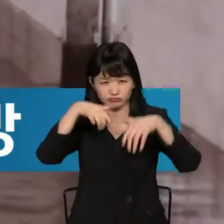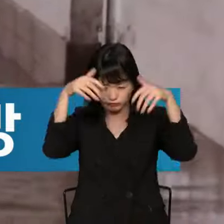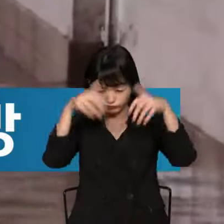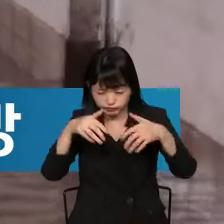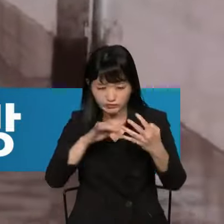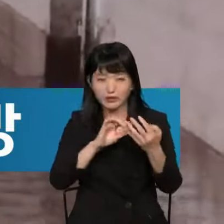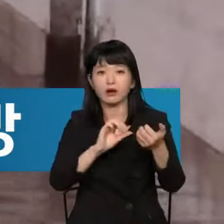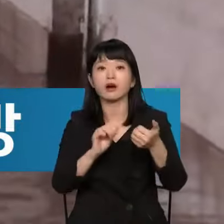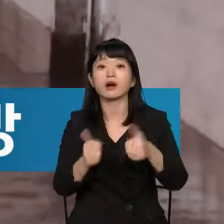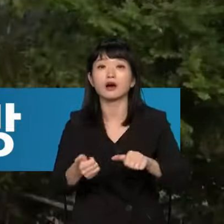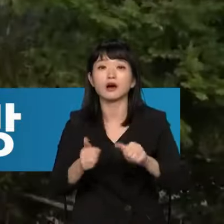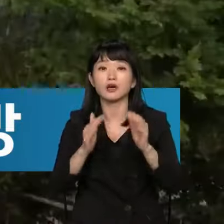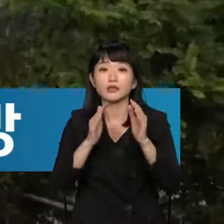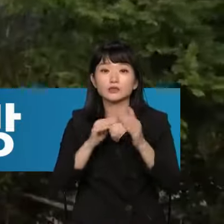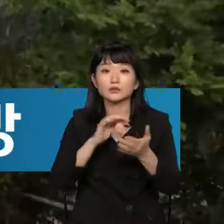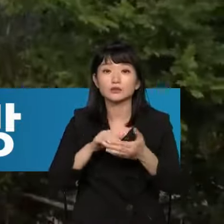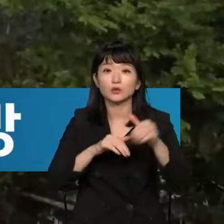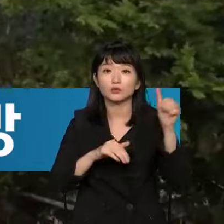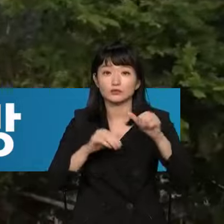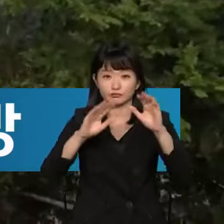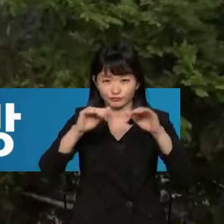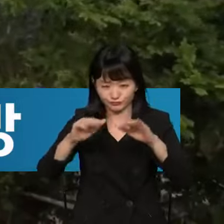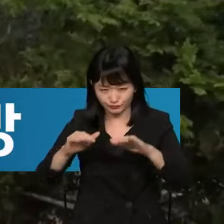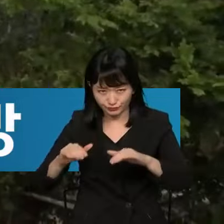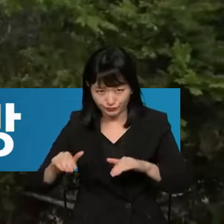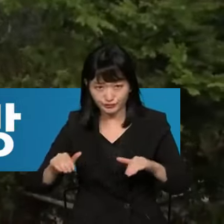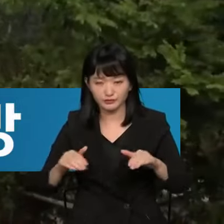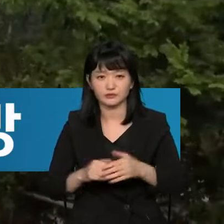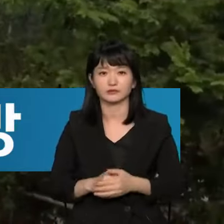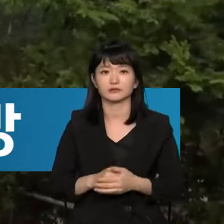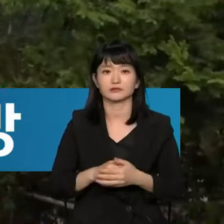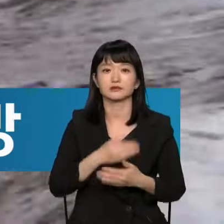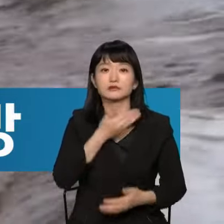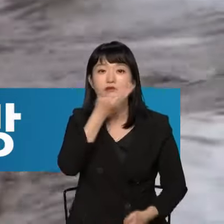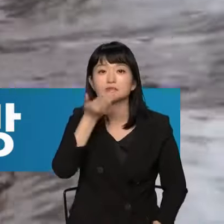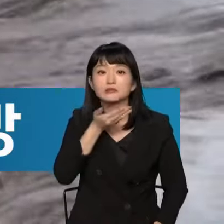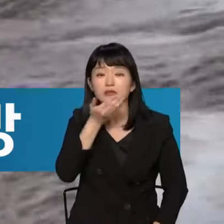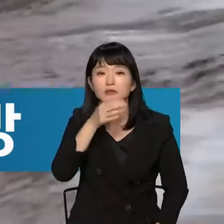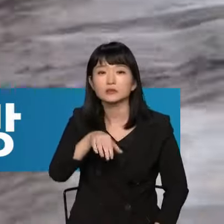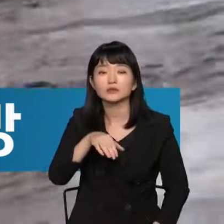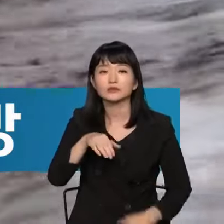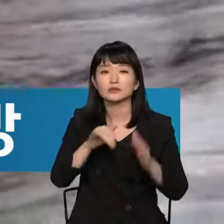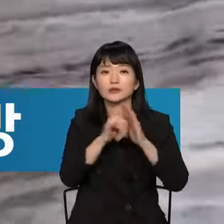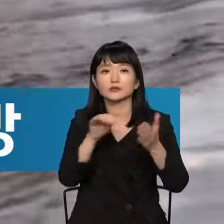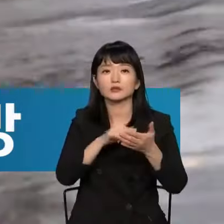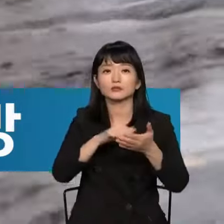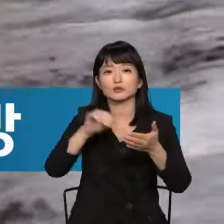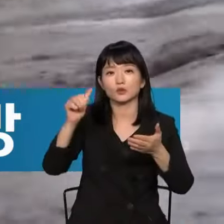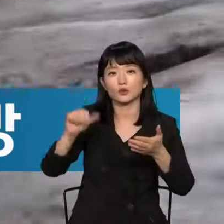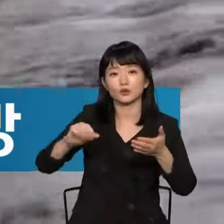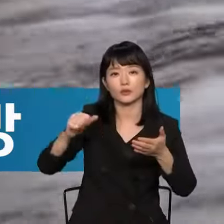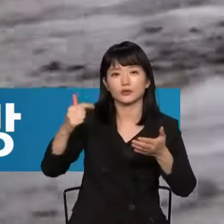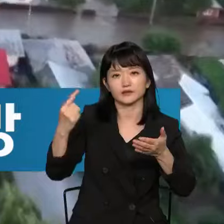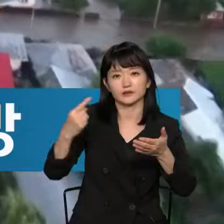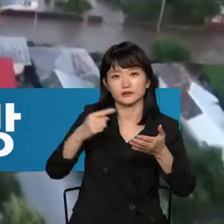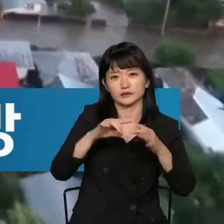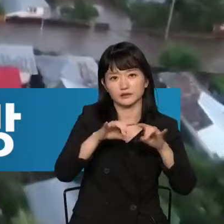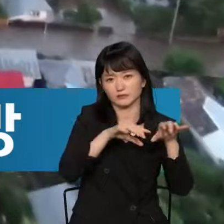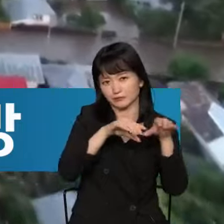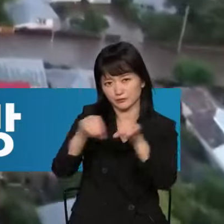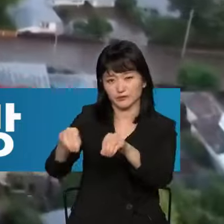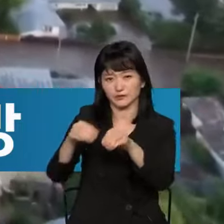4명이 숨지고 주택 5천여 채가 파손됐습니다. 체코에선 5만 1000가구의 전기 공급이 끊기고